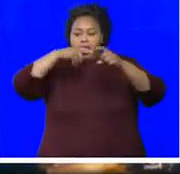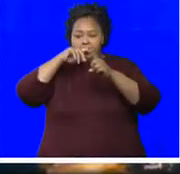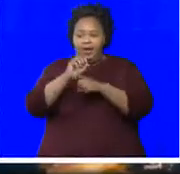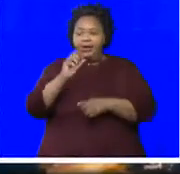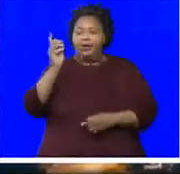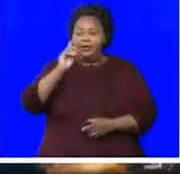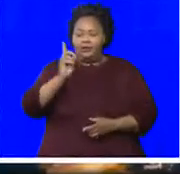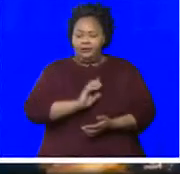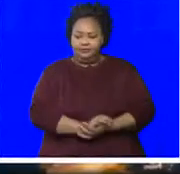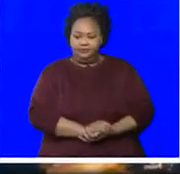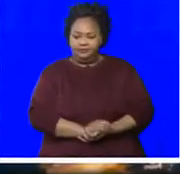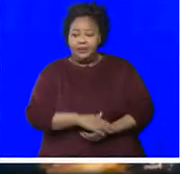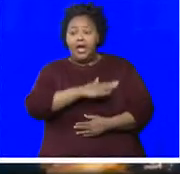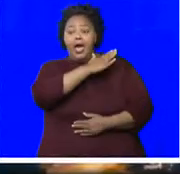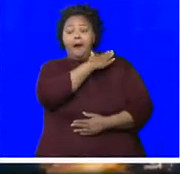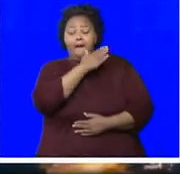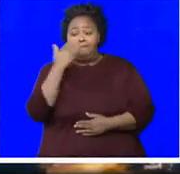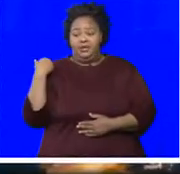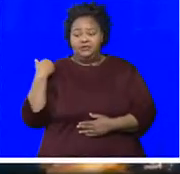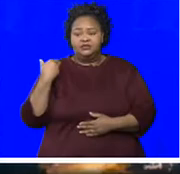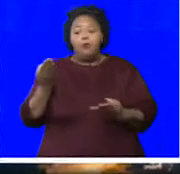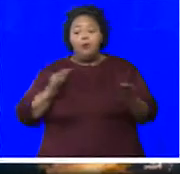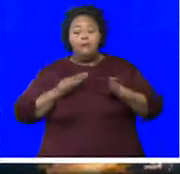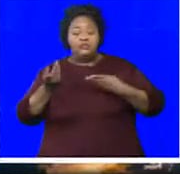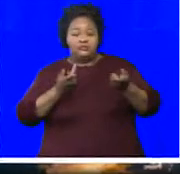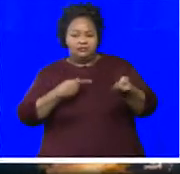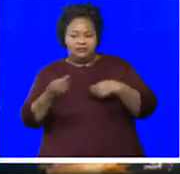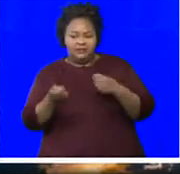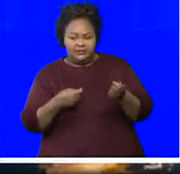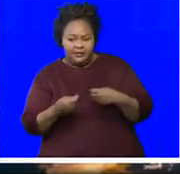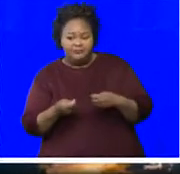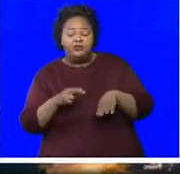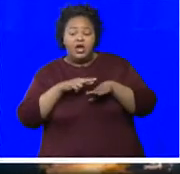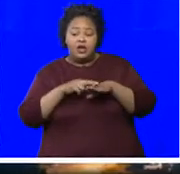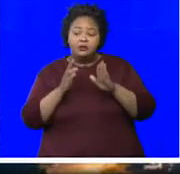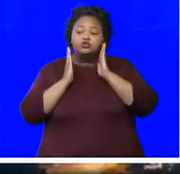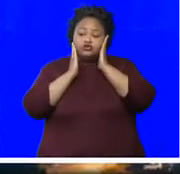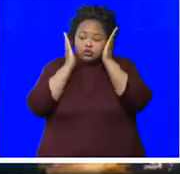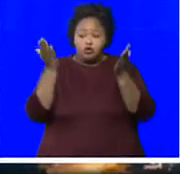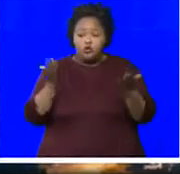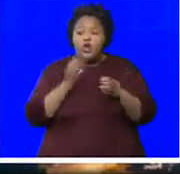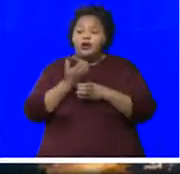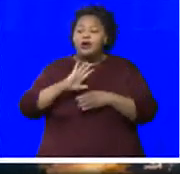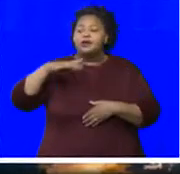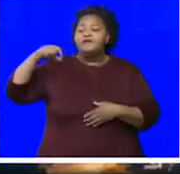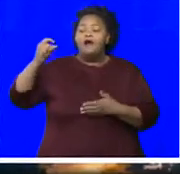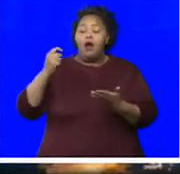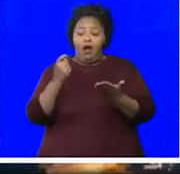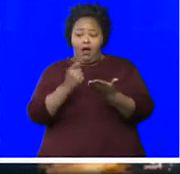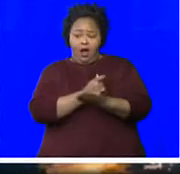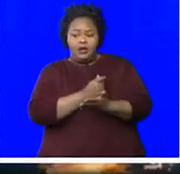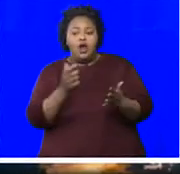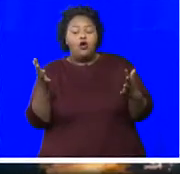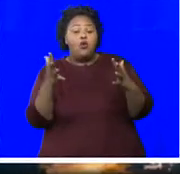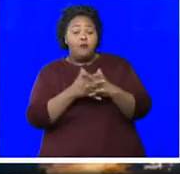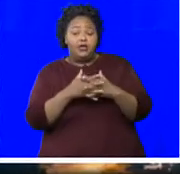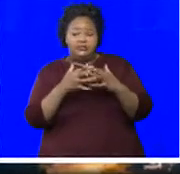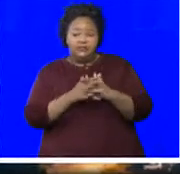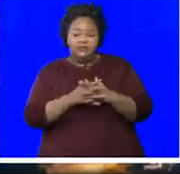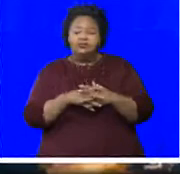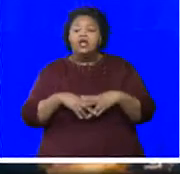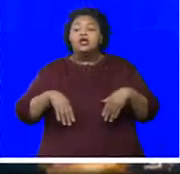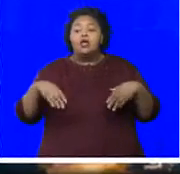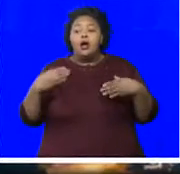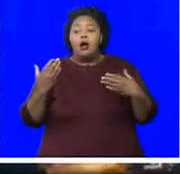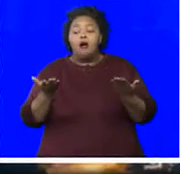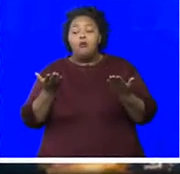Indvuna dema business mangcoba khumalo emelele live la Eswatini nemhlanganeni wetindvuna letibuke tekuthengiselana ngephansi kweAfrica Continental